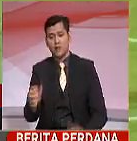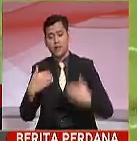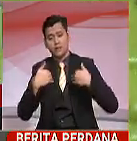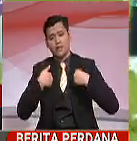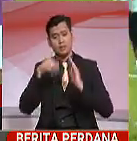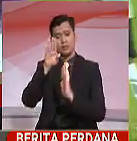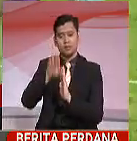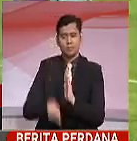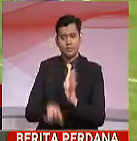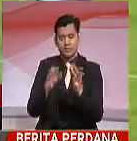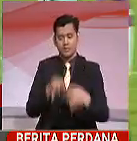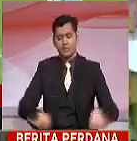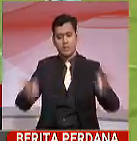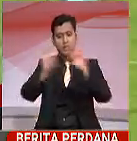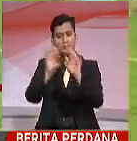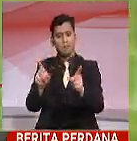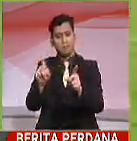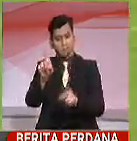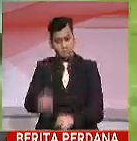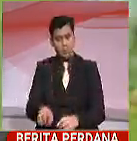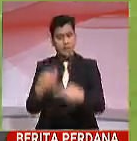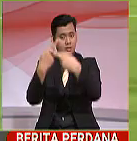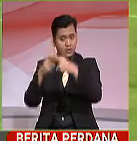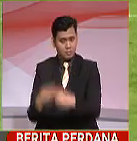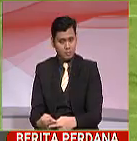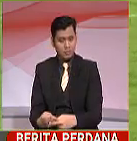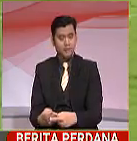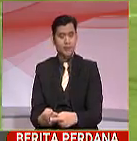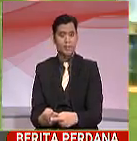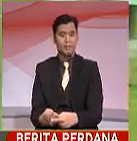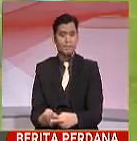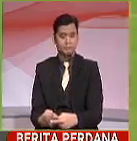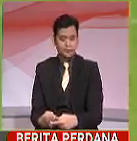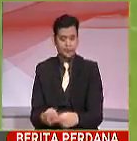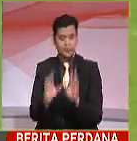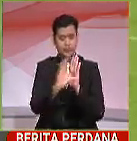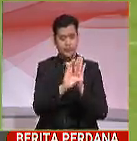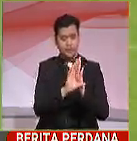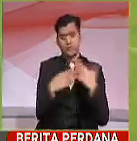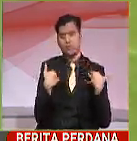ada amat penting untuk segera diperbaiki. Antara perlu dititikberatkan